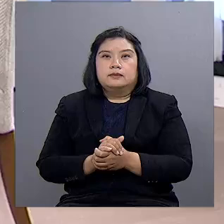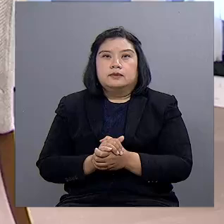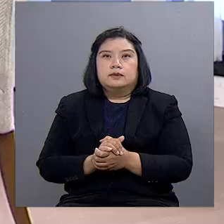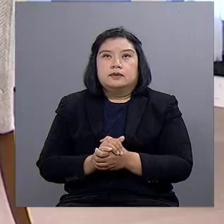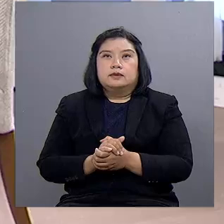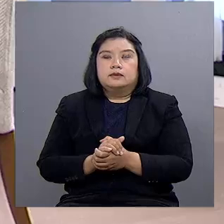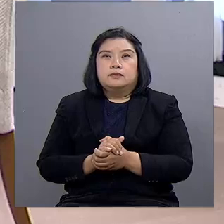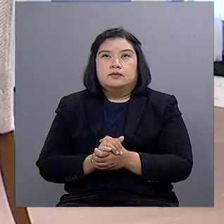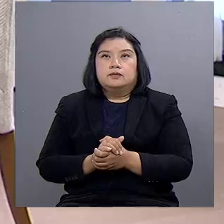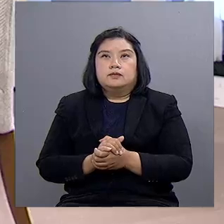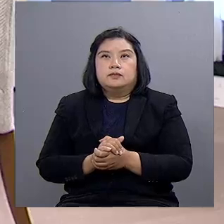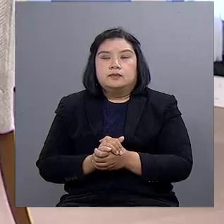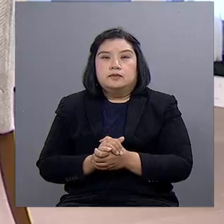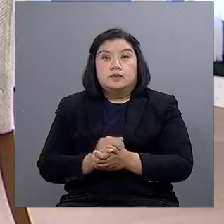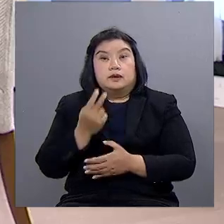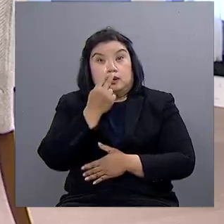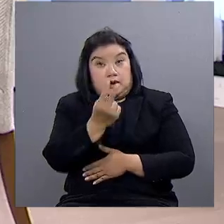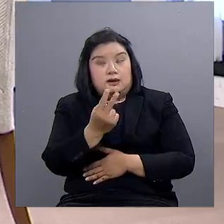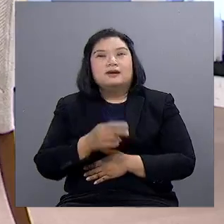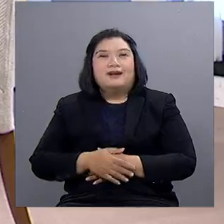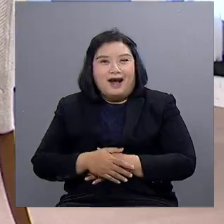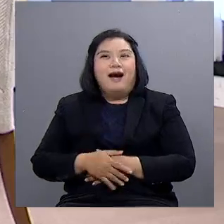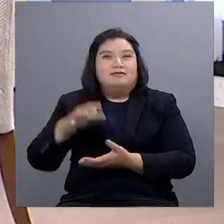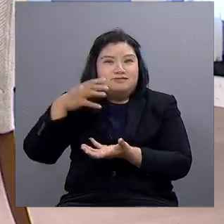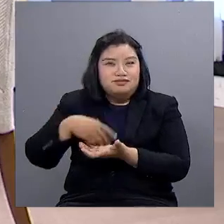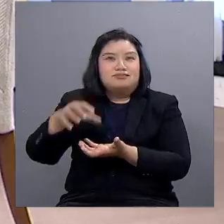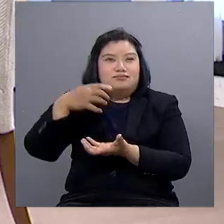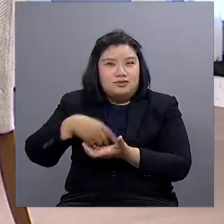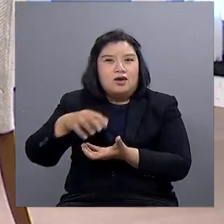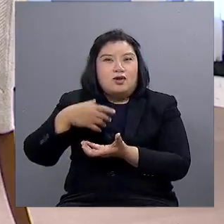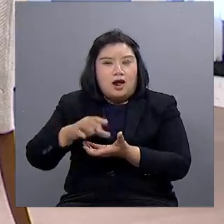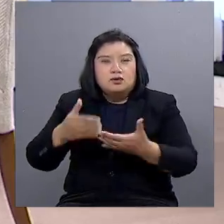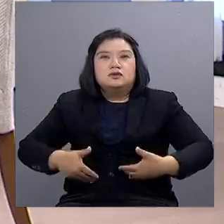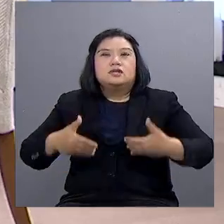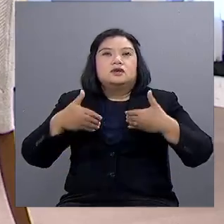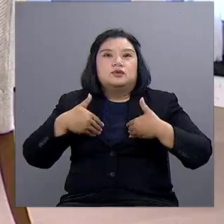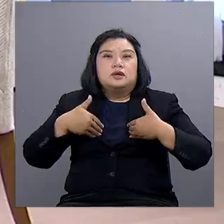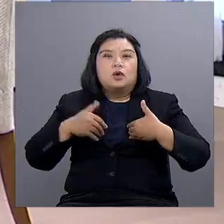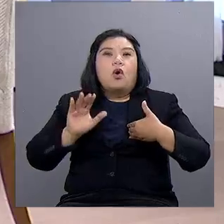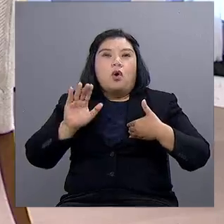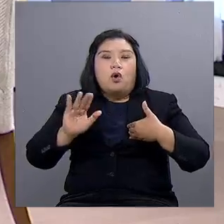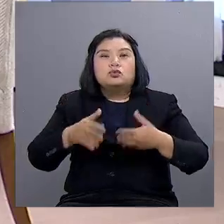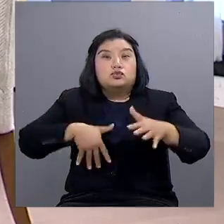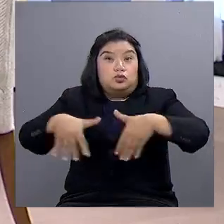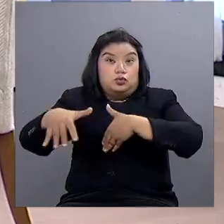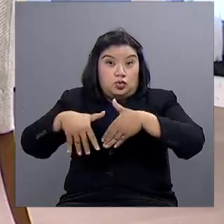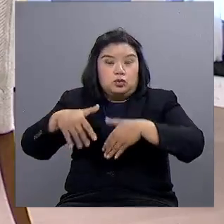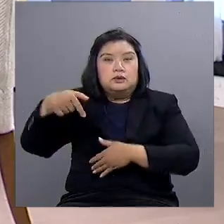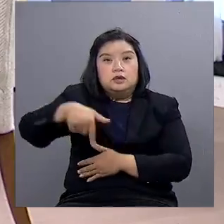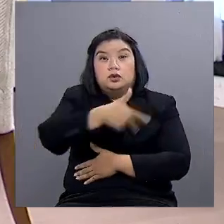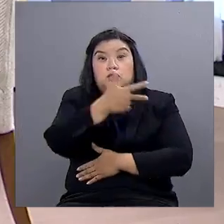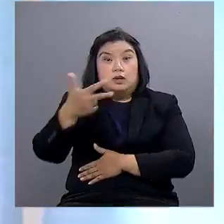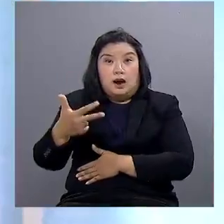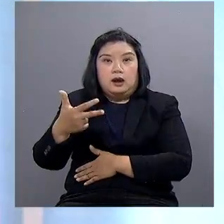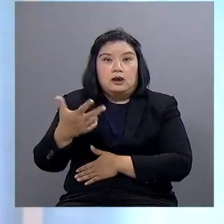นี่เป็นเรื่องราวที่ถูกนำมาถ่ายทอดในซีรีส์วิถีคนออกอากาศทางช่องไทย PBS นะครับ EP แรกเนี่ยจบไปเรียบร้อยแล้ว